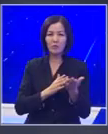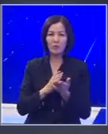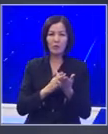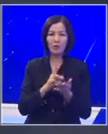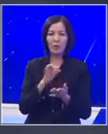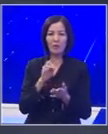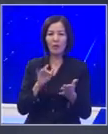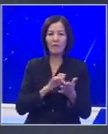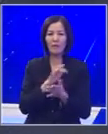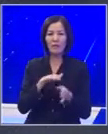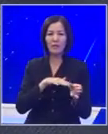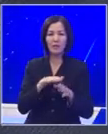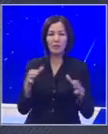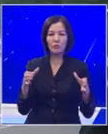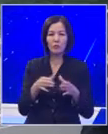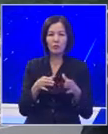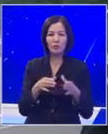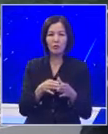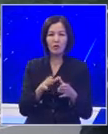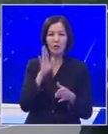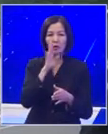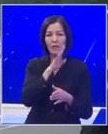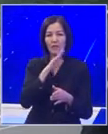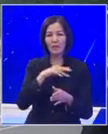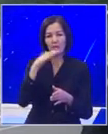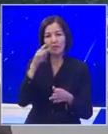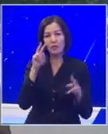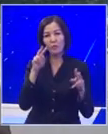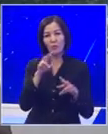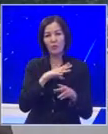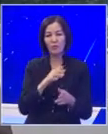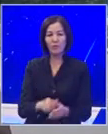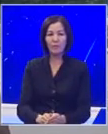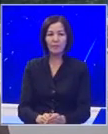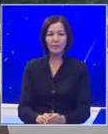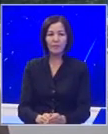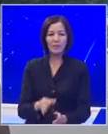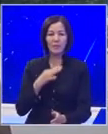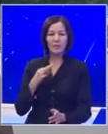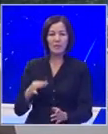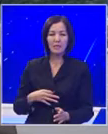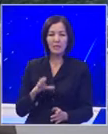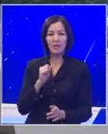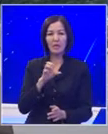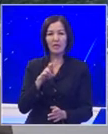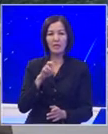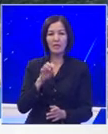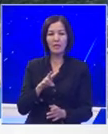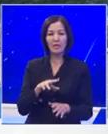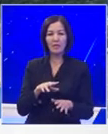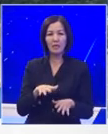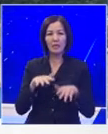Konayev qalasının atkarushu organ ökülderimen atanalar kuə boldı. Balam Aslan Satıqıp osı